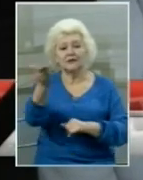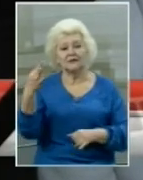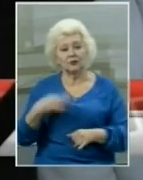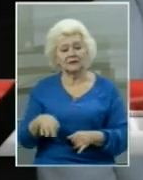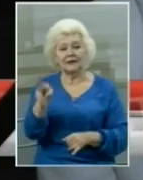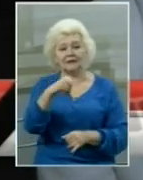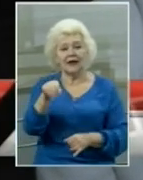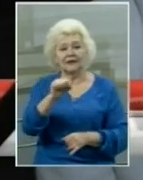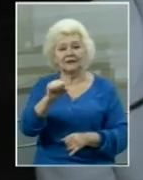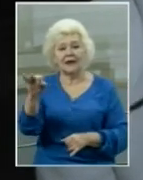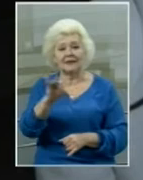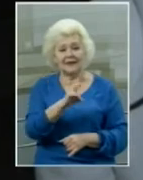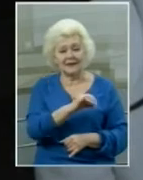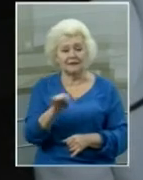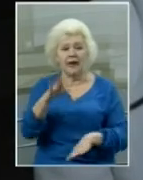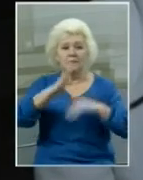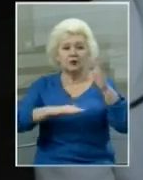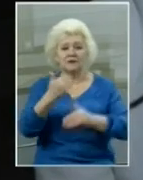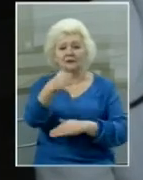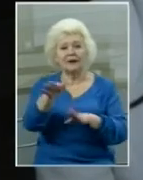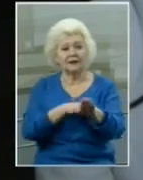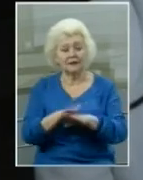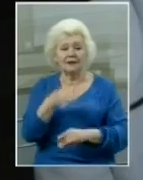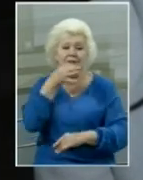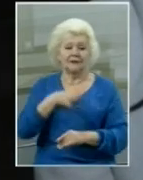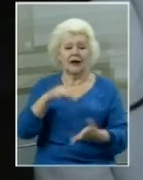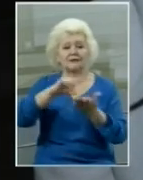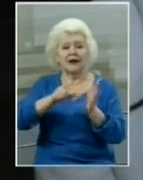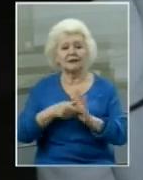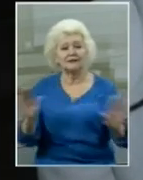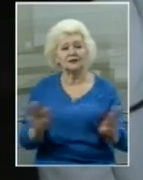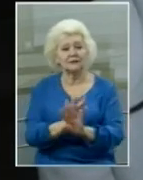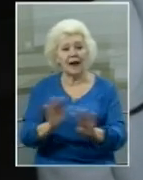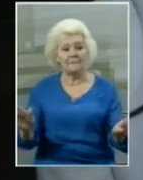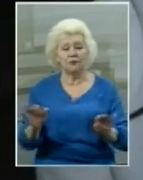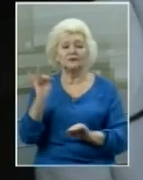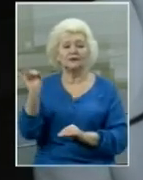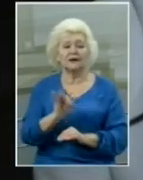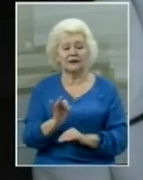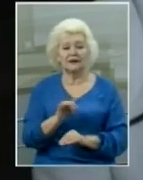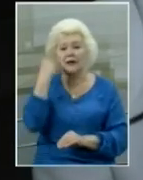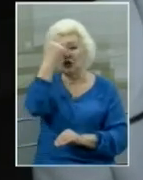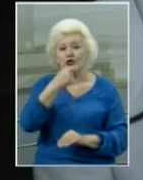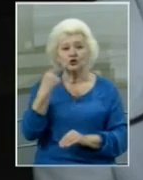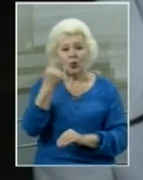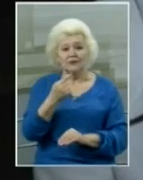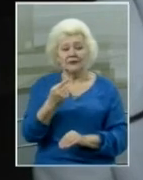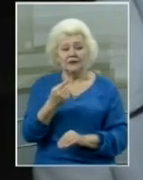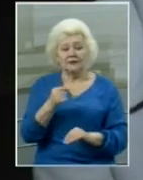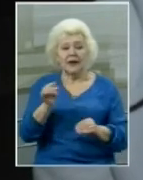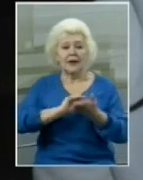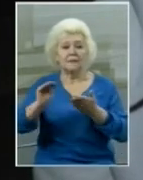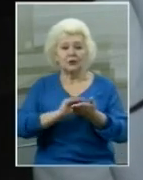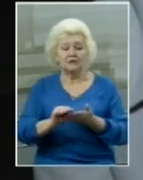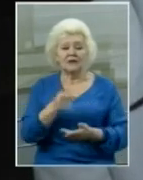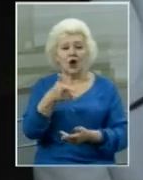Даниила. Мне нравятся профессиональные их исполнения, нравится классическая музыка и собственное